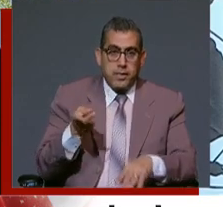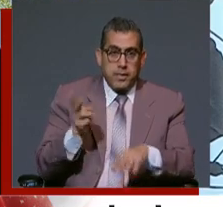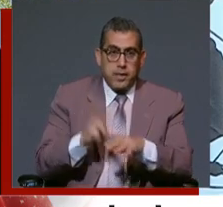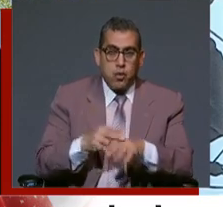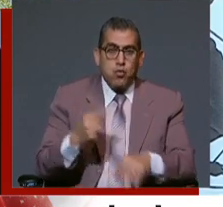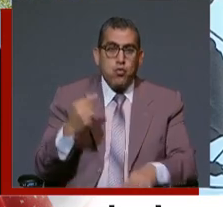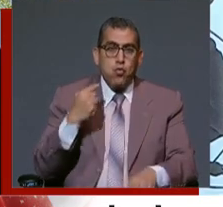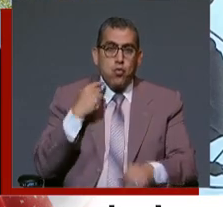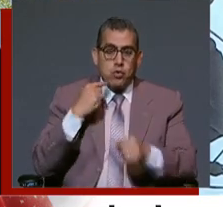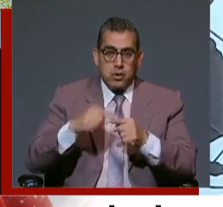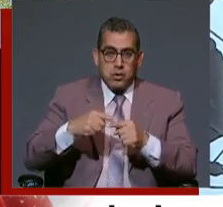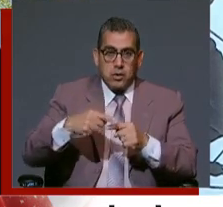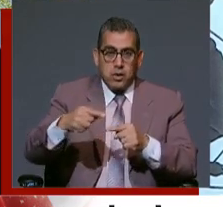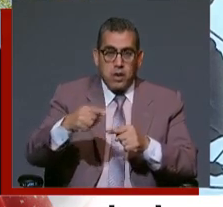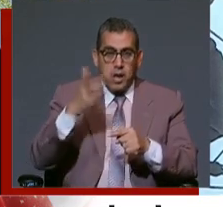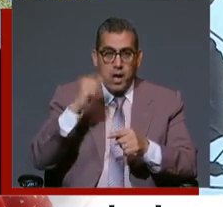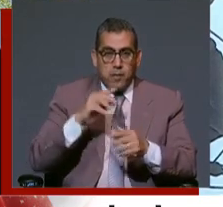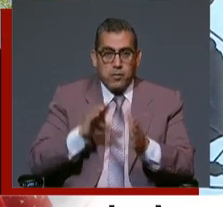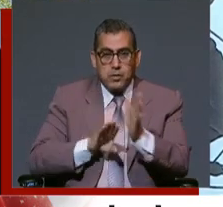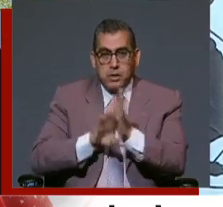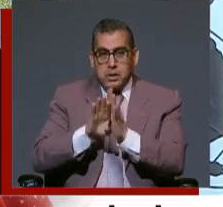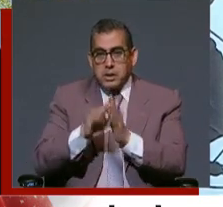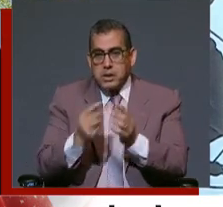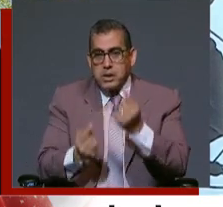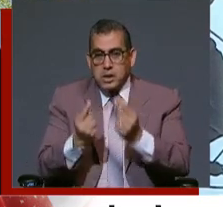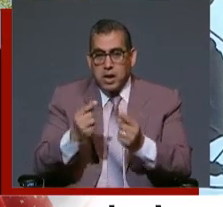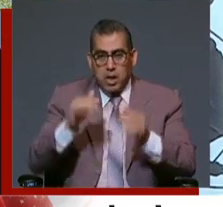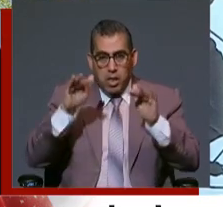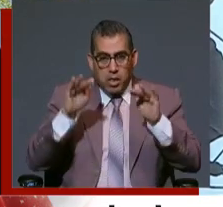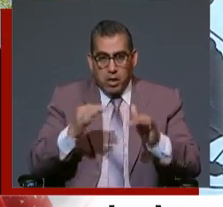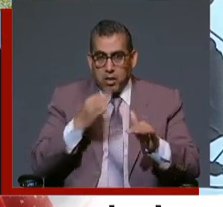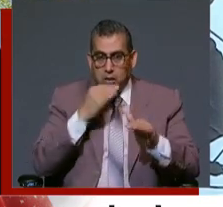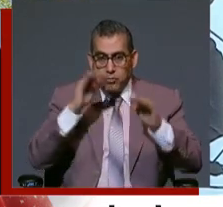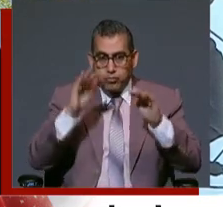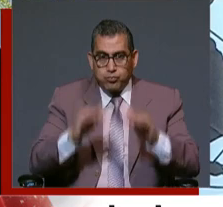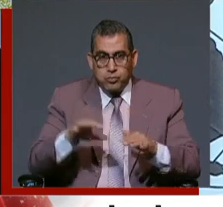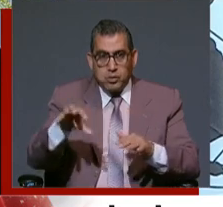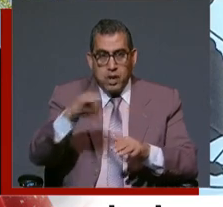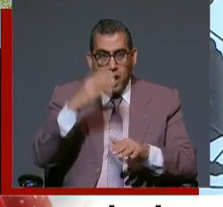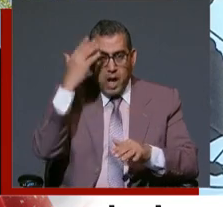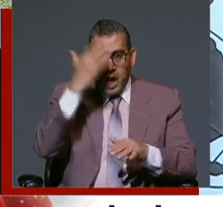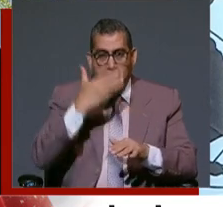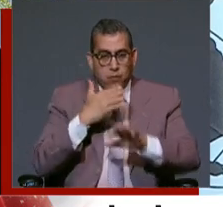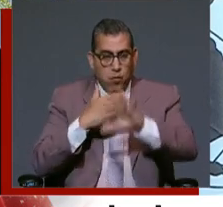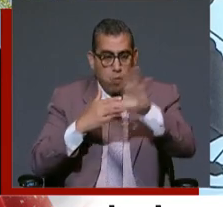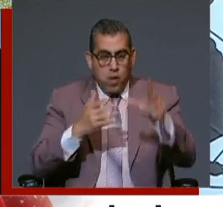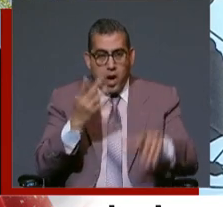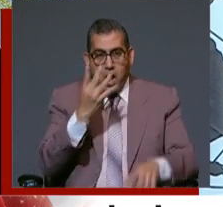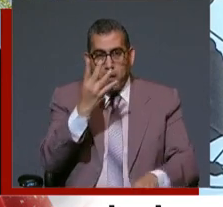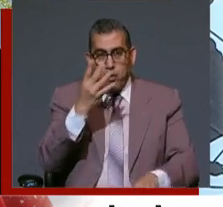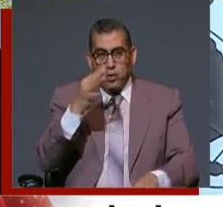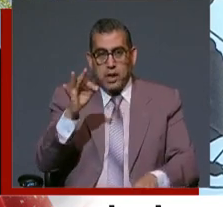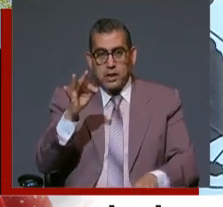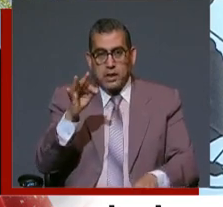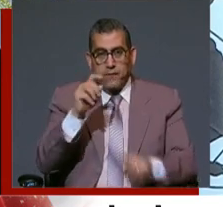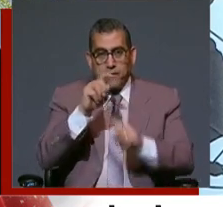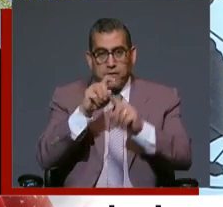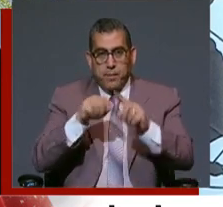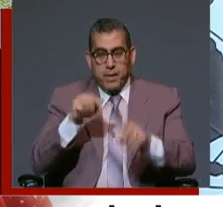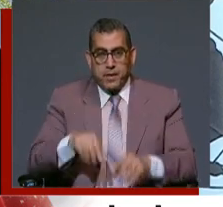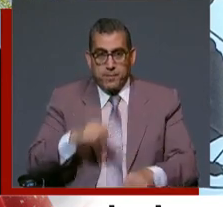تسببها في خفض نمو الإنتاجية الزراعية للقارة بنحو 34%.